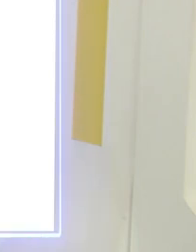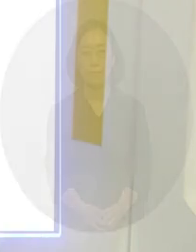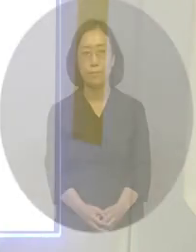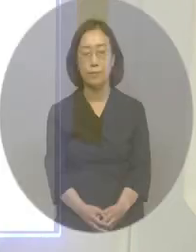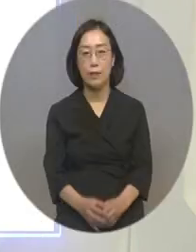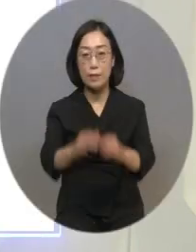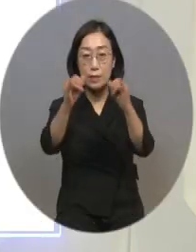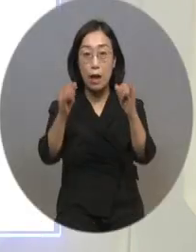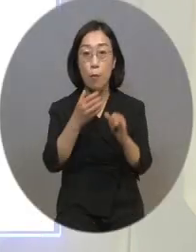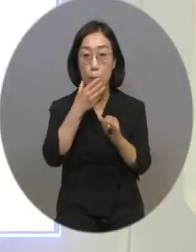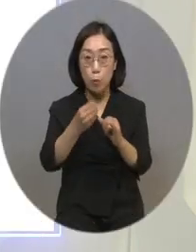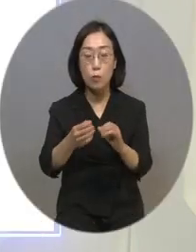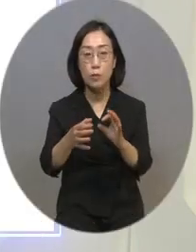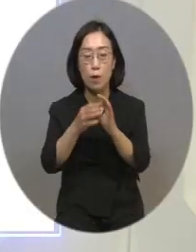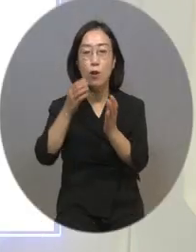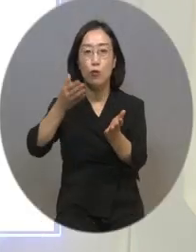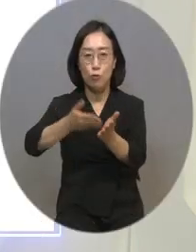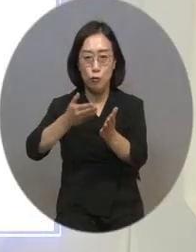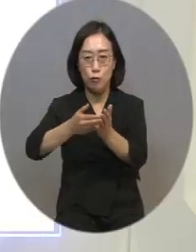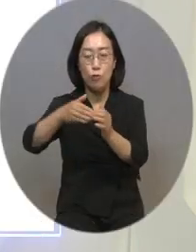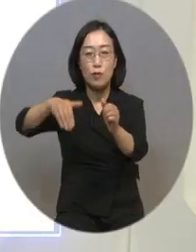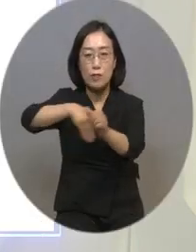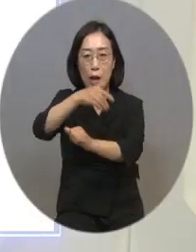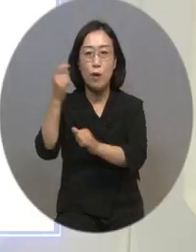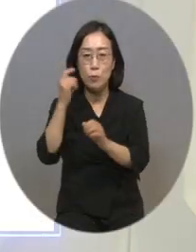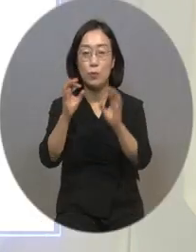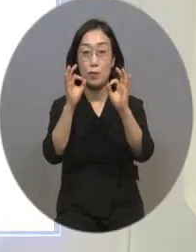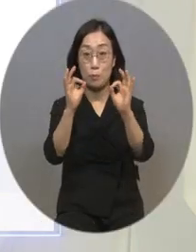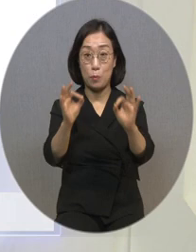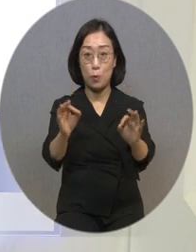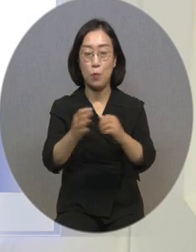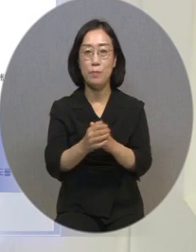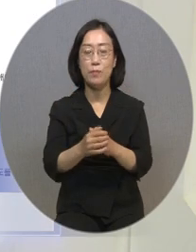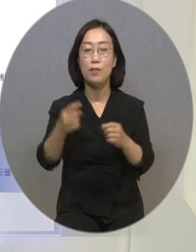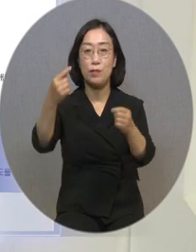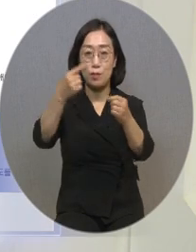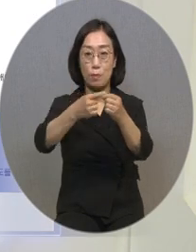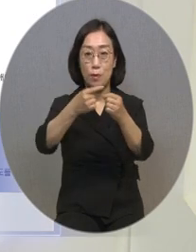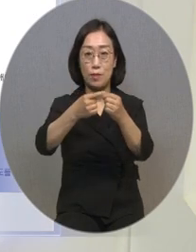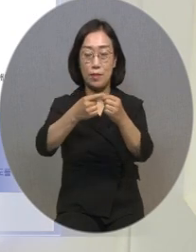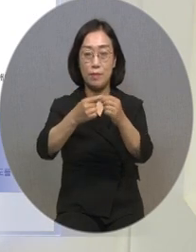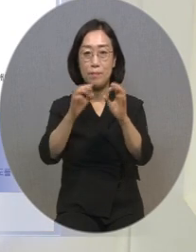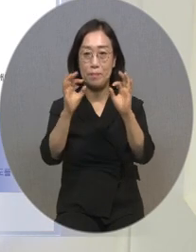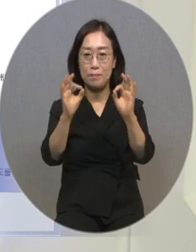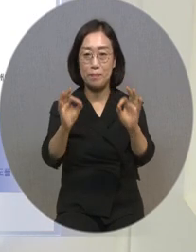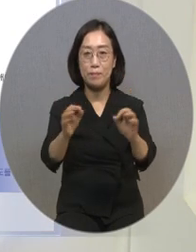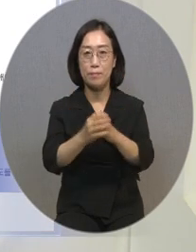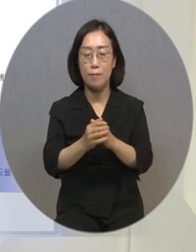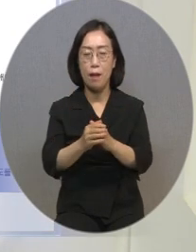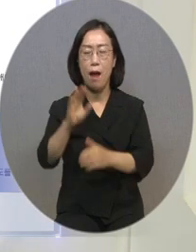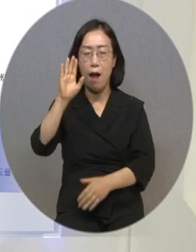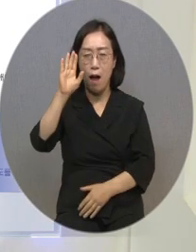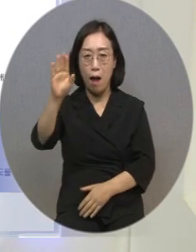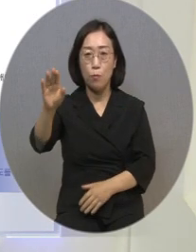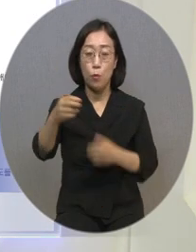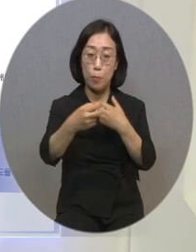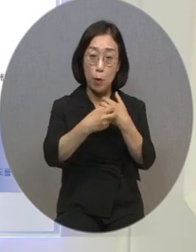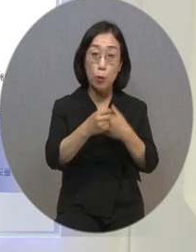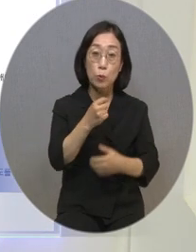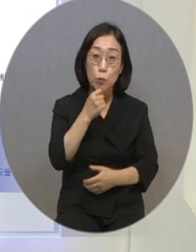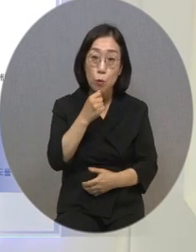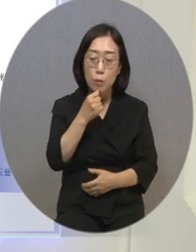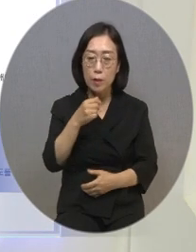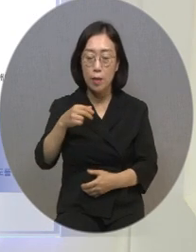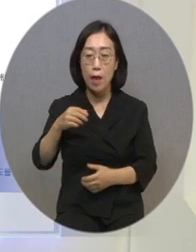웰페어 뉴스와 함께 사회복지의 이슈를 만나봅니다 오늘 첫 번째 기사입니다 앞으로 의원과 산우